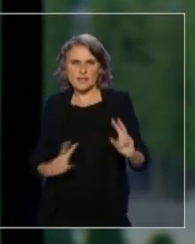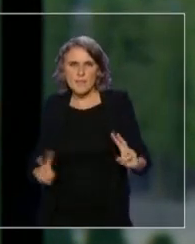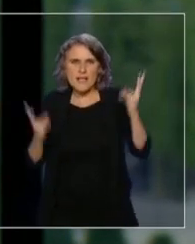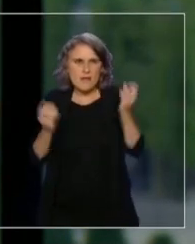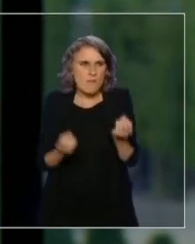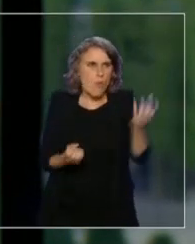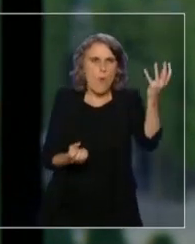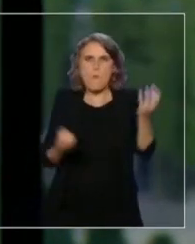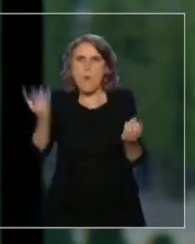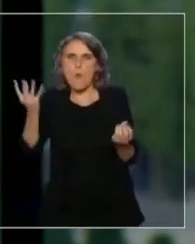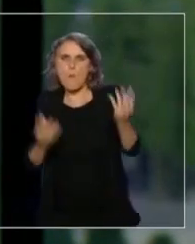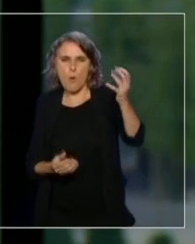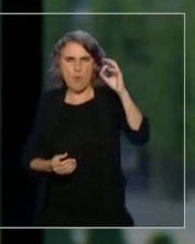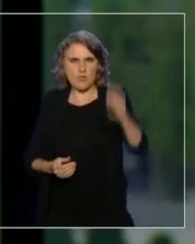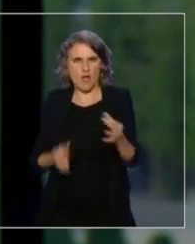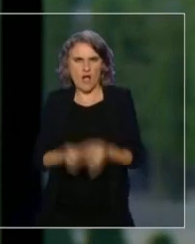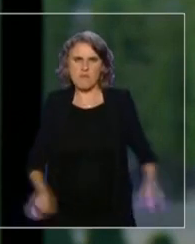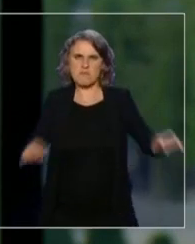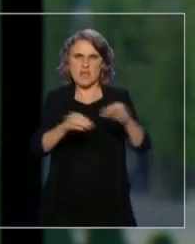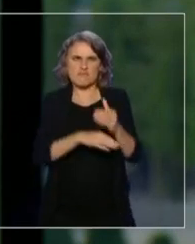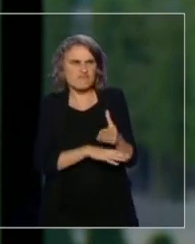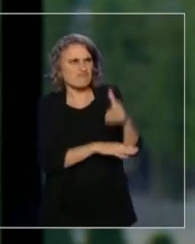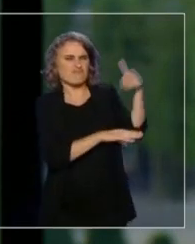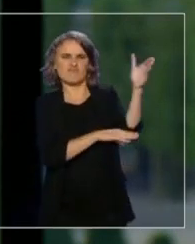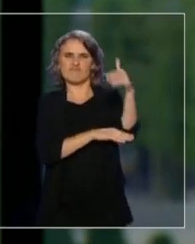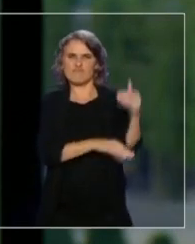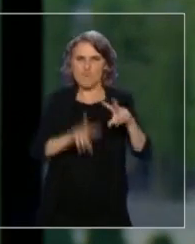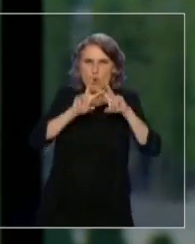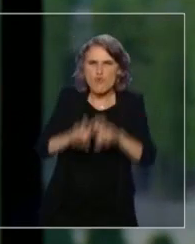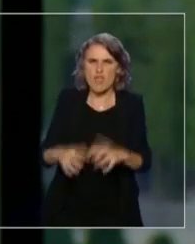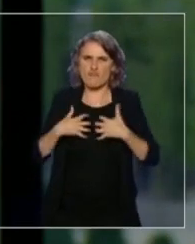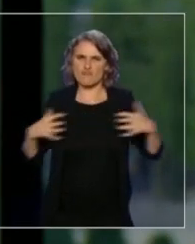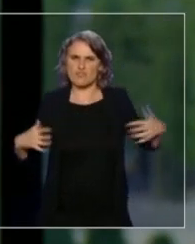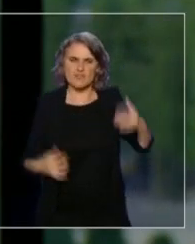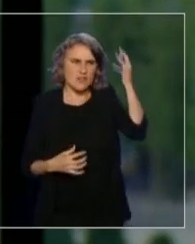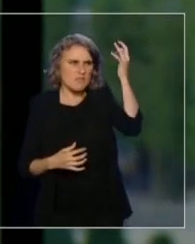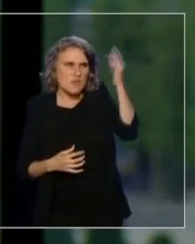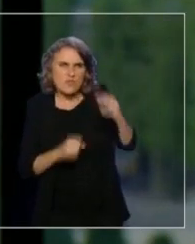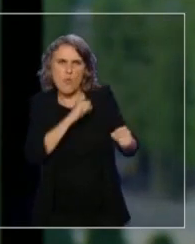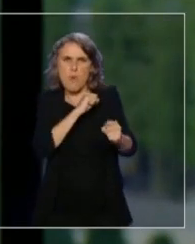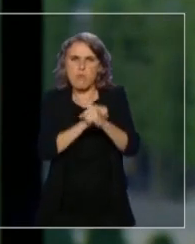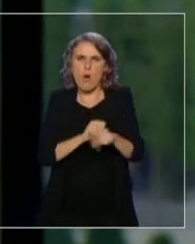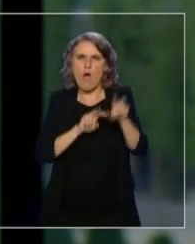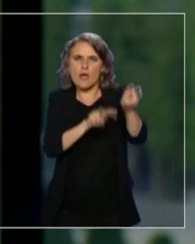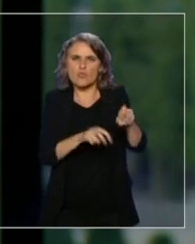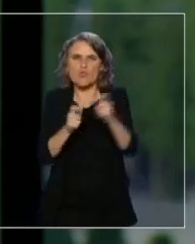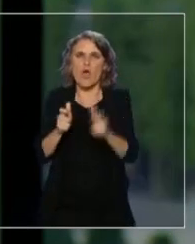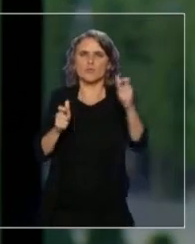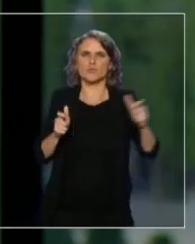de re devenir une grande nation de recherche d'innovation d'agriculture et d'industrie